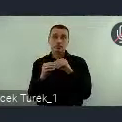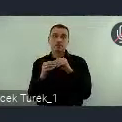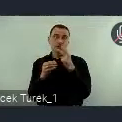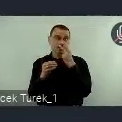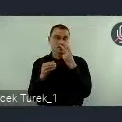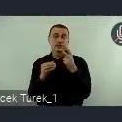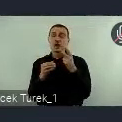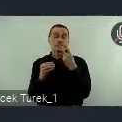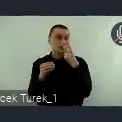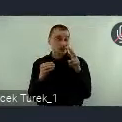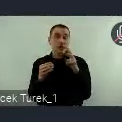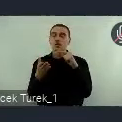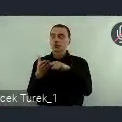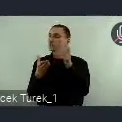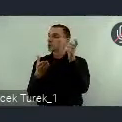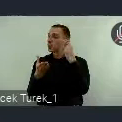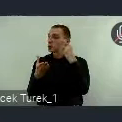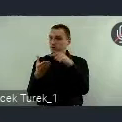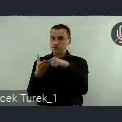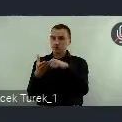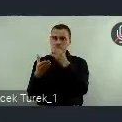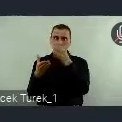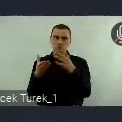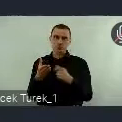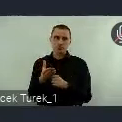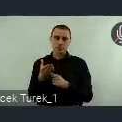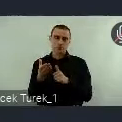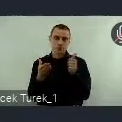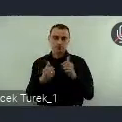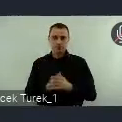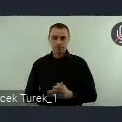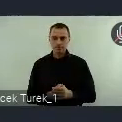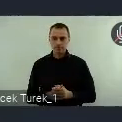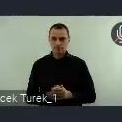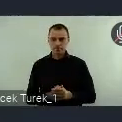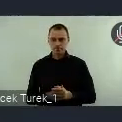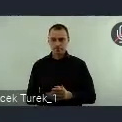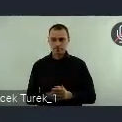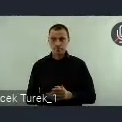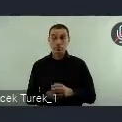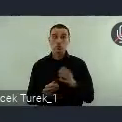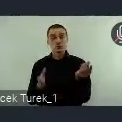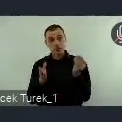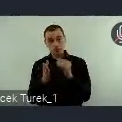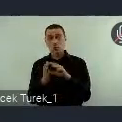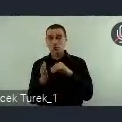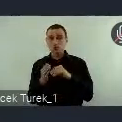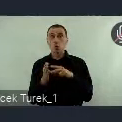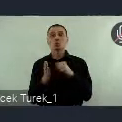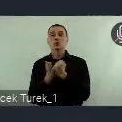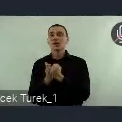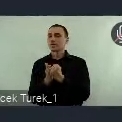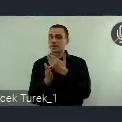co się dzieje nam na boisku przez czy z audiodeskrypcją lato ci na przykład coś co można uwzględniać nie są wymagane ustawą to jest to bardzo